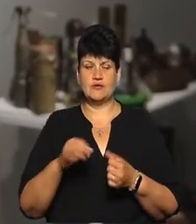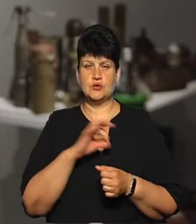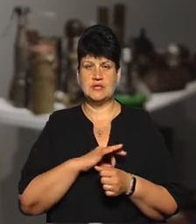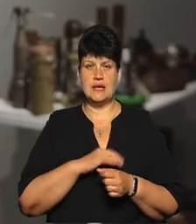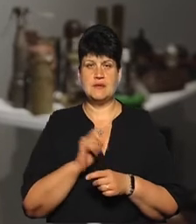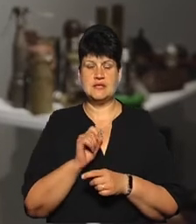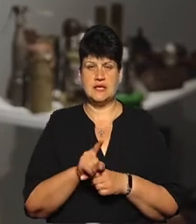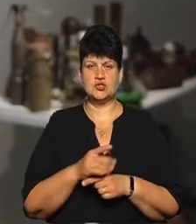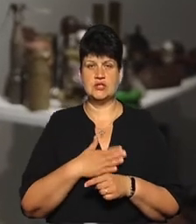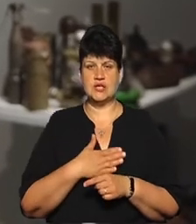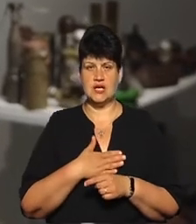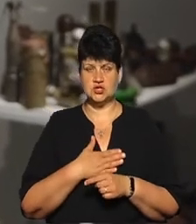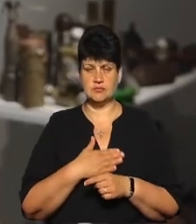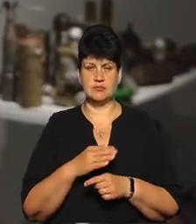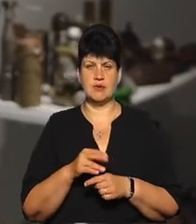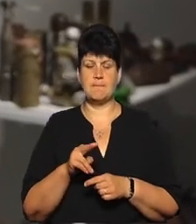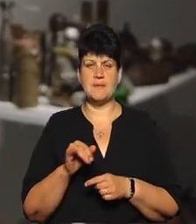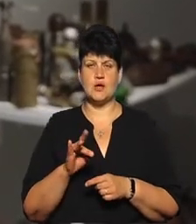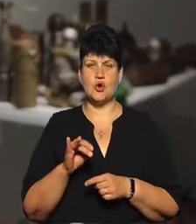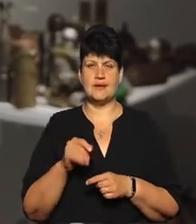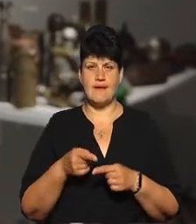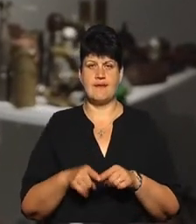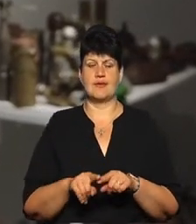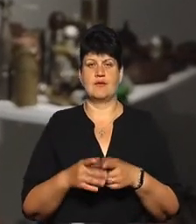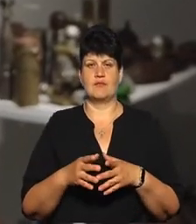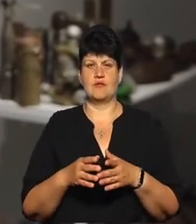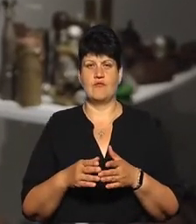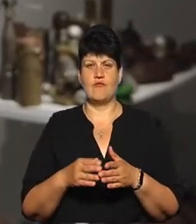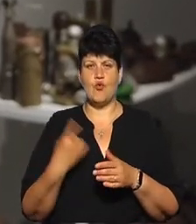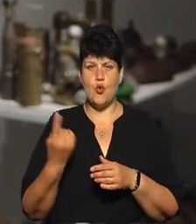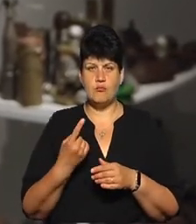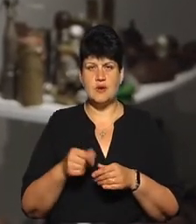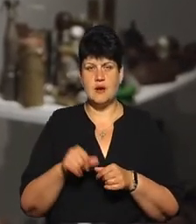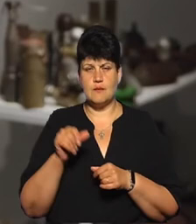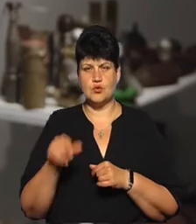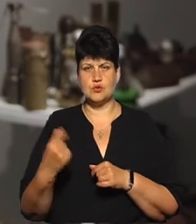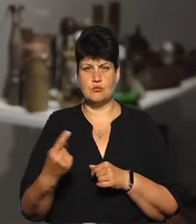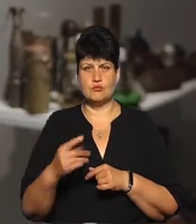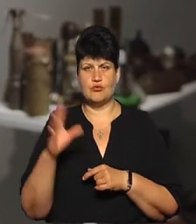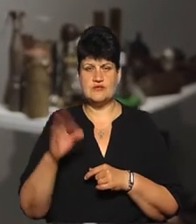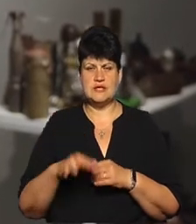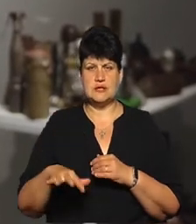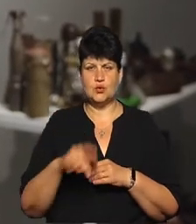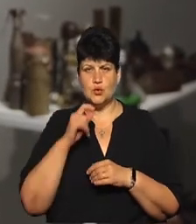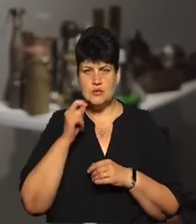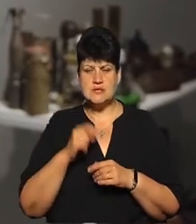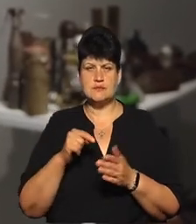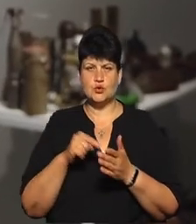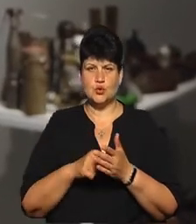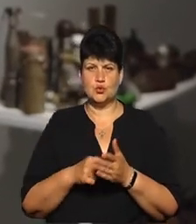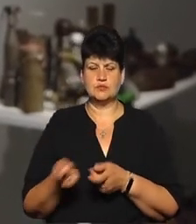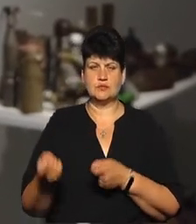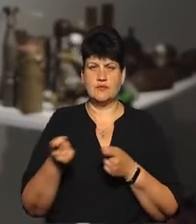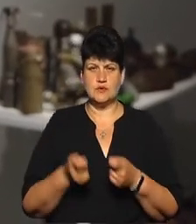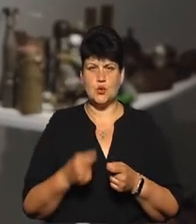нашими піротехніками, як і в межах області, так і за її межами по всій території України, з метою доставки особового складу до місця